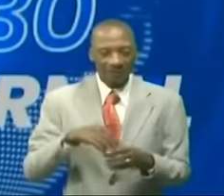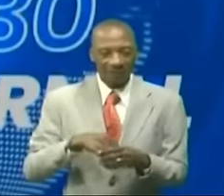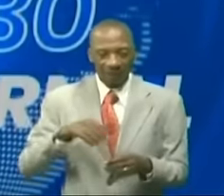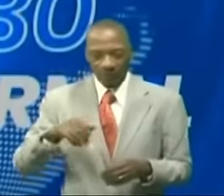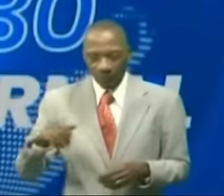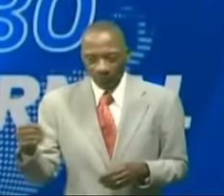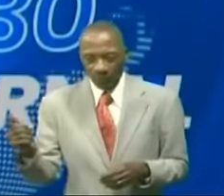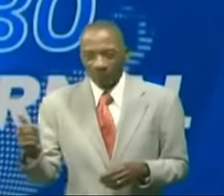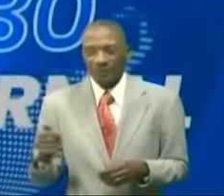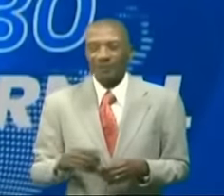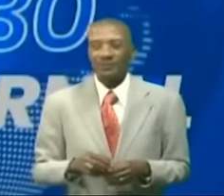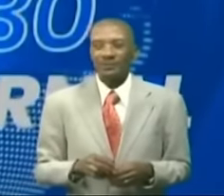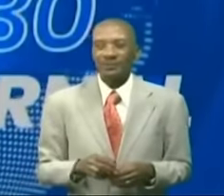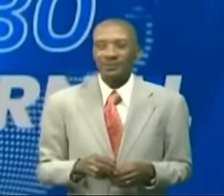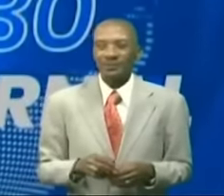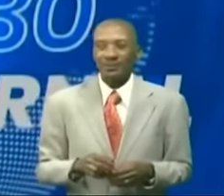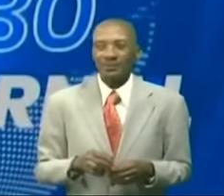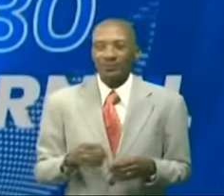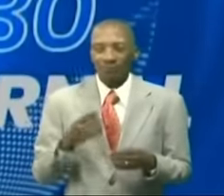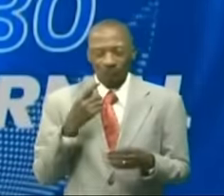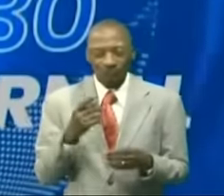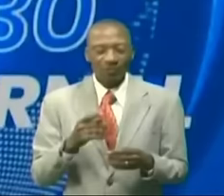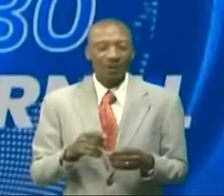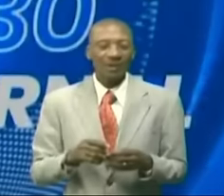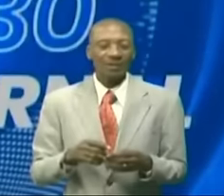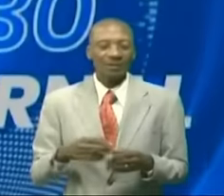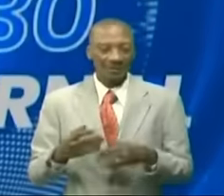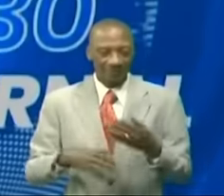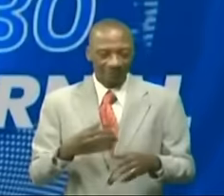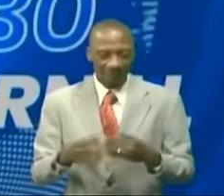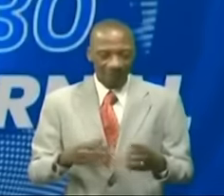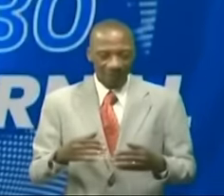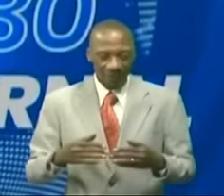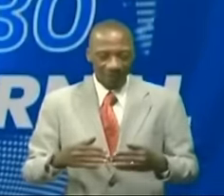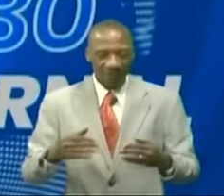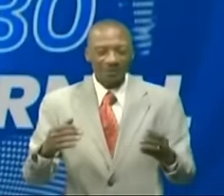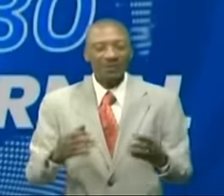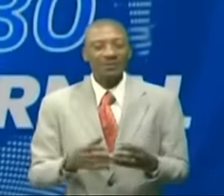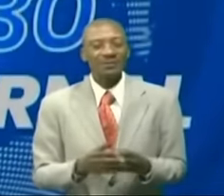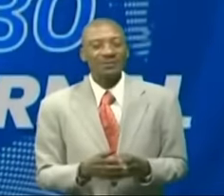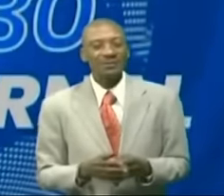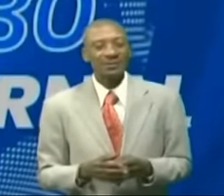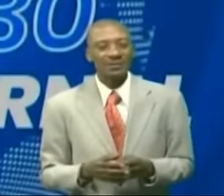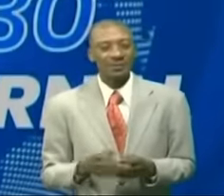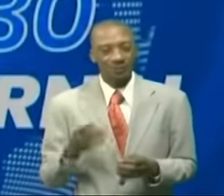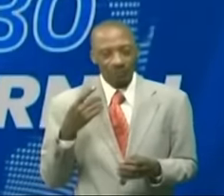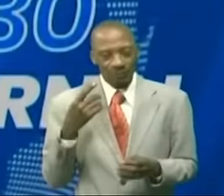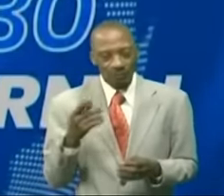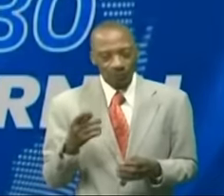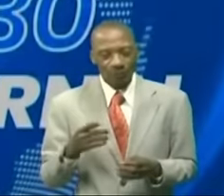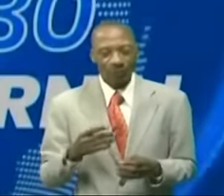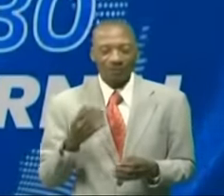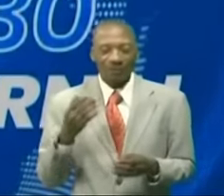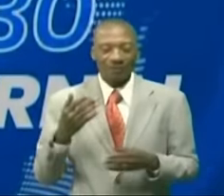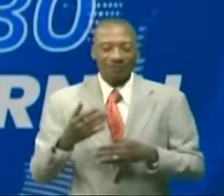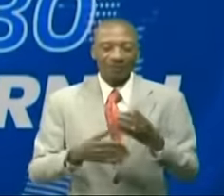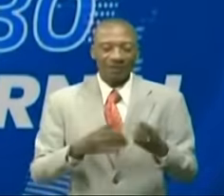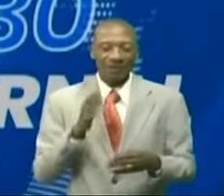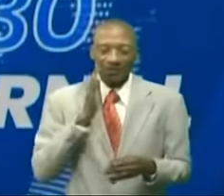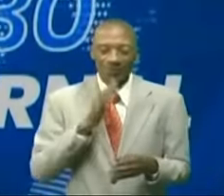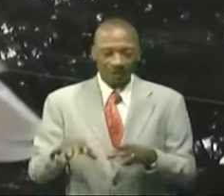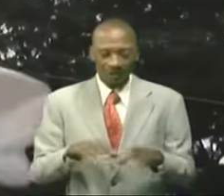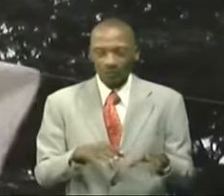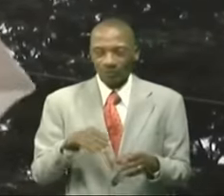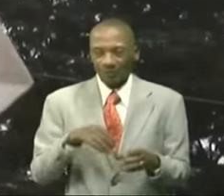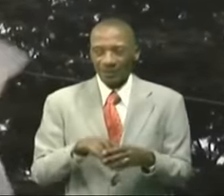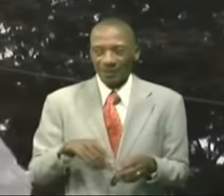et différents partenaires. Les innovations apportées dans ces documents visent à rendre efficaces les actions des acteurs humanitaires sur terrain. Joséphine Liondo.